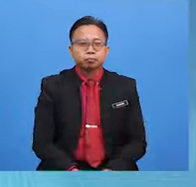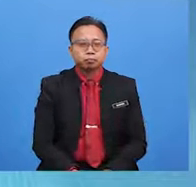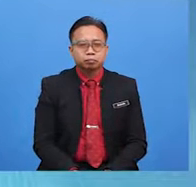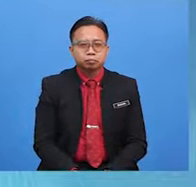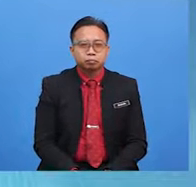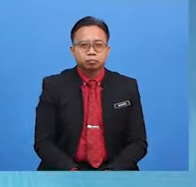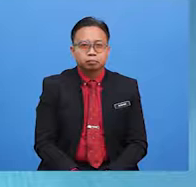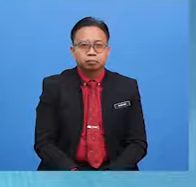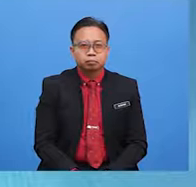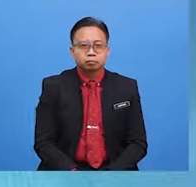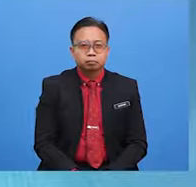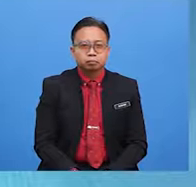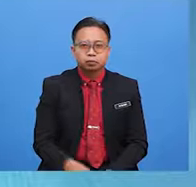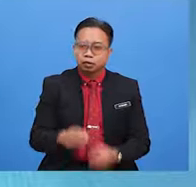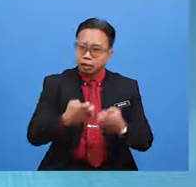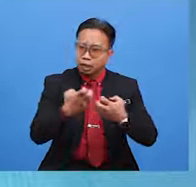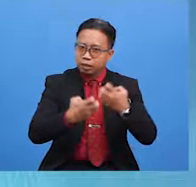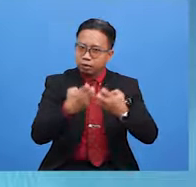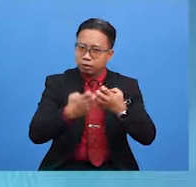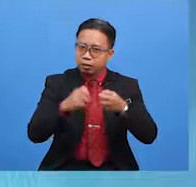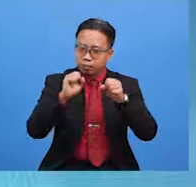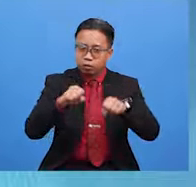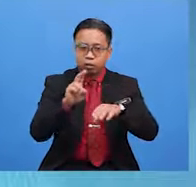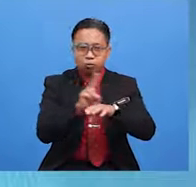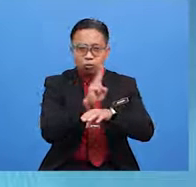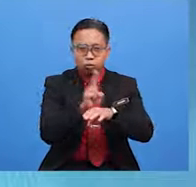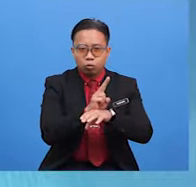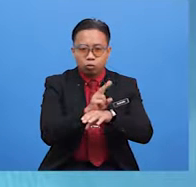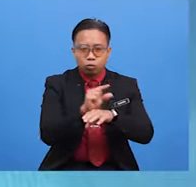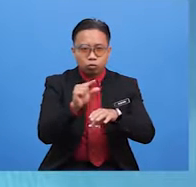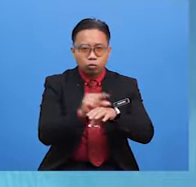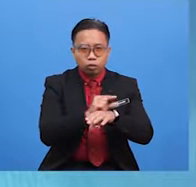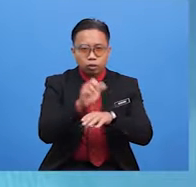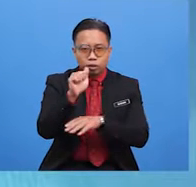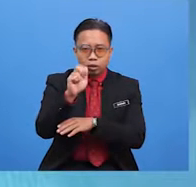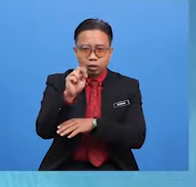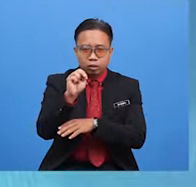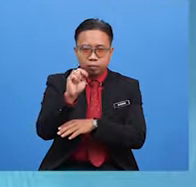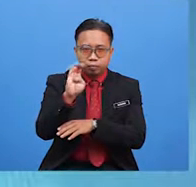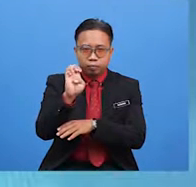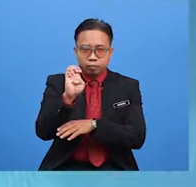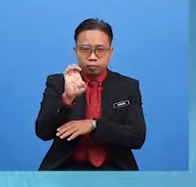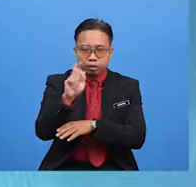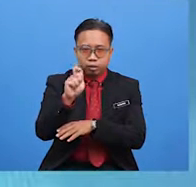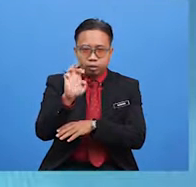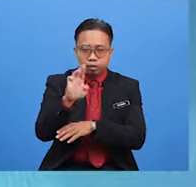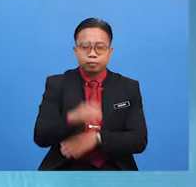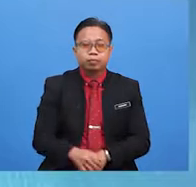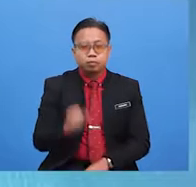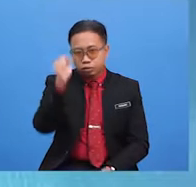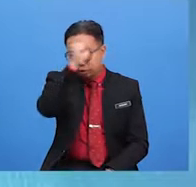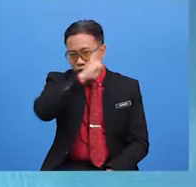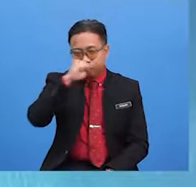Manakala, kekondusian elektrik boleh diukur menggunakan emitter. Sifat kimia jirim